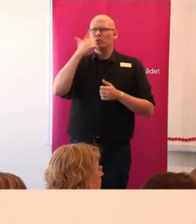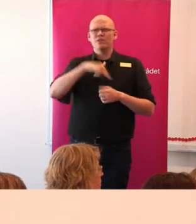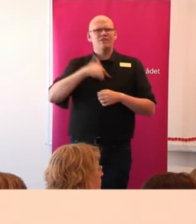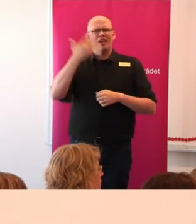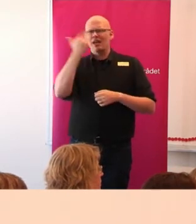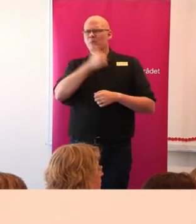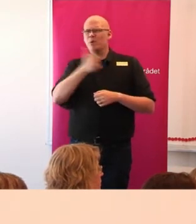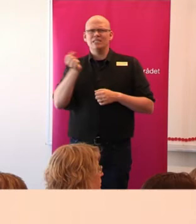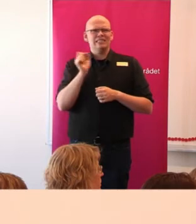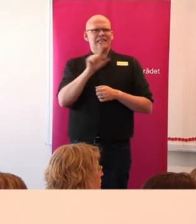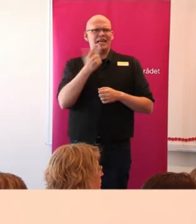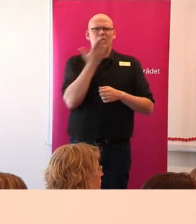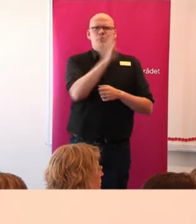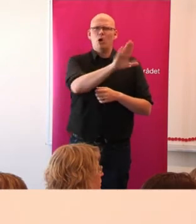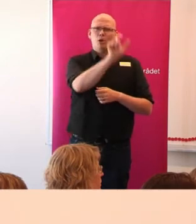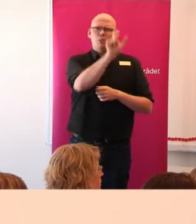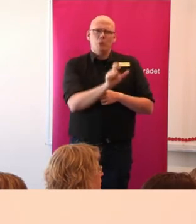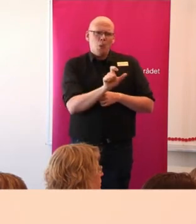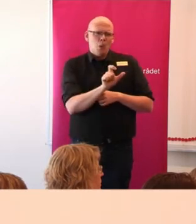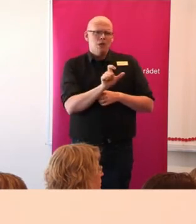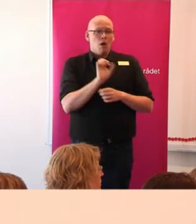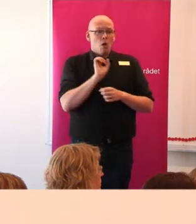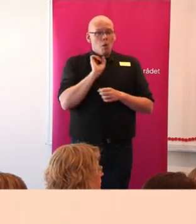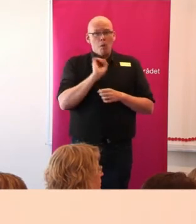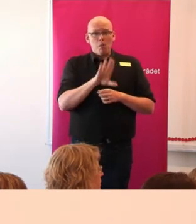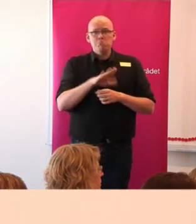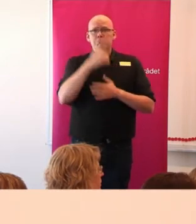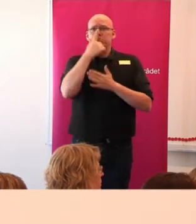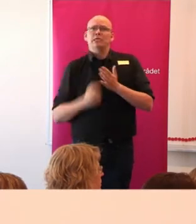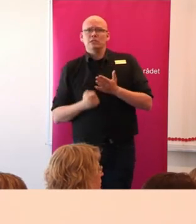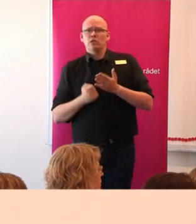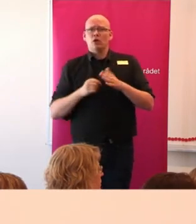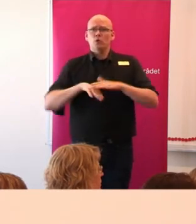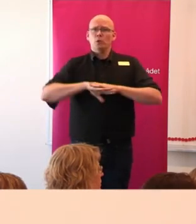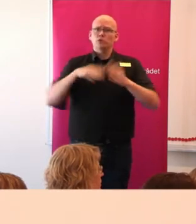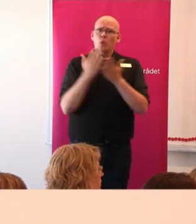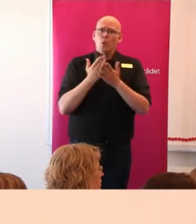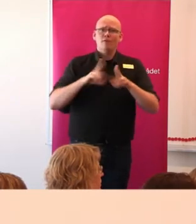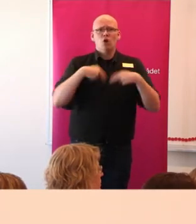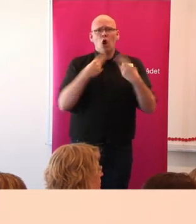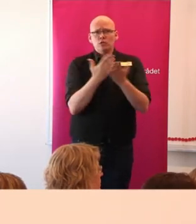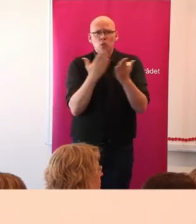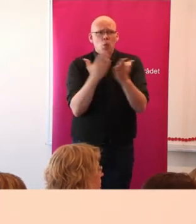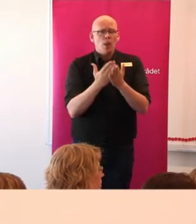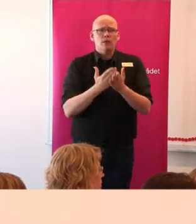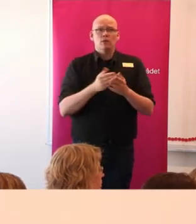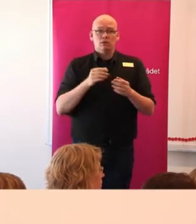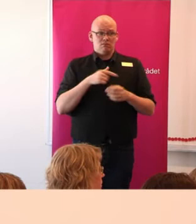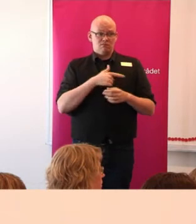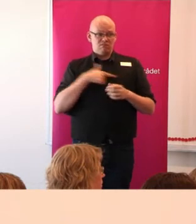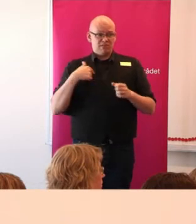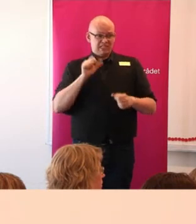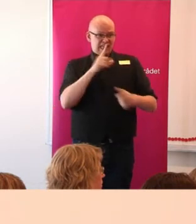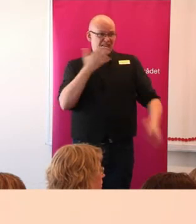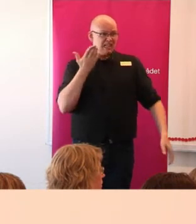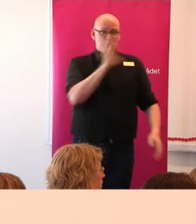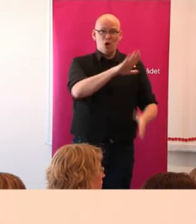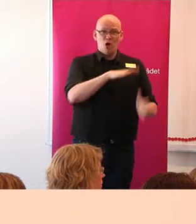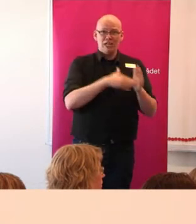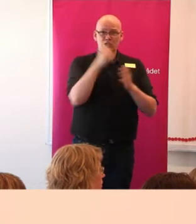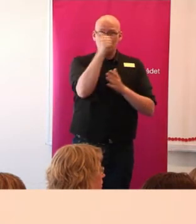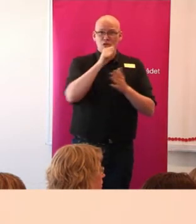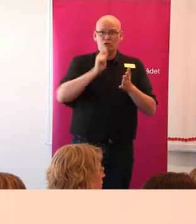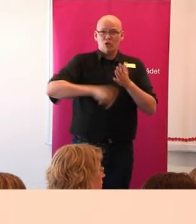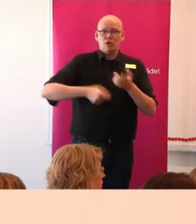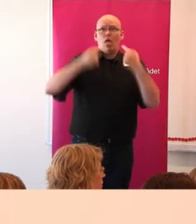att de misslyckades i det reguljära skolväsendet. Att alternativet är att öka, att alla ska gå till gymnasiet igen och börja